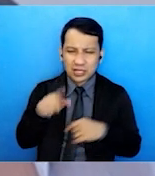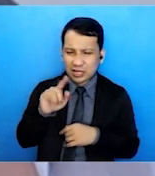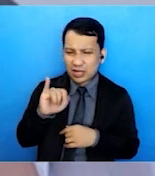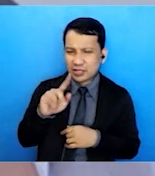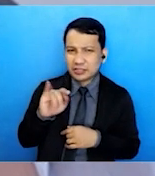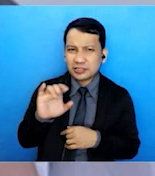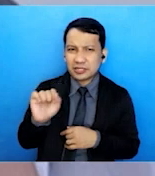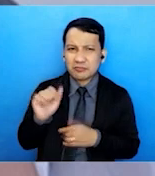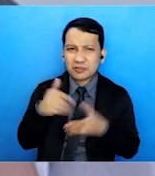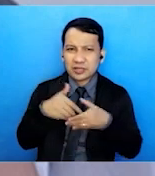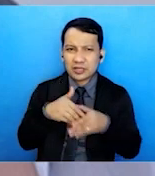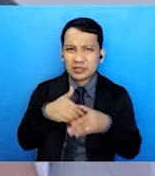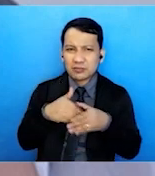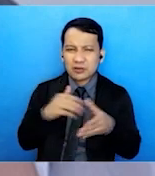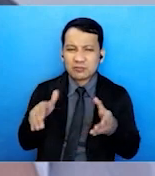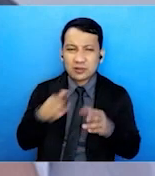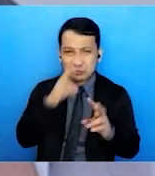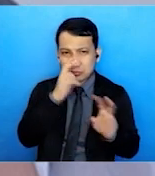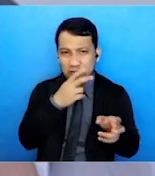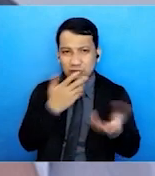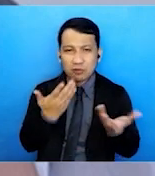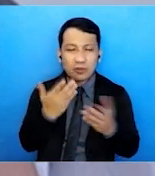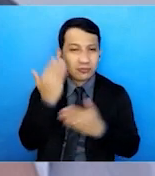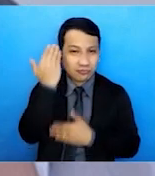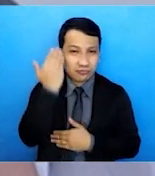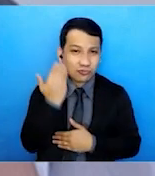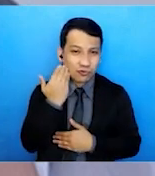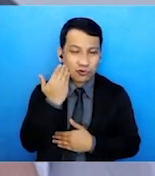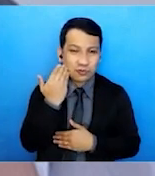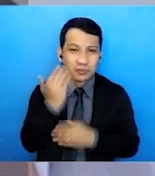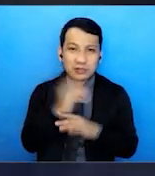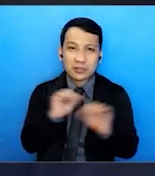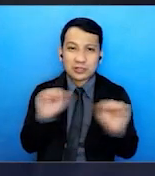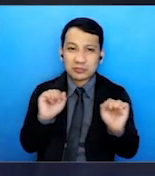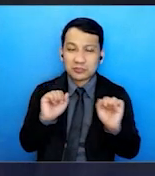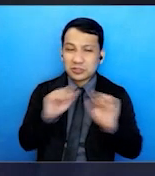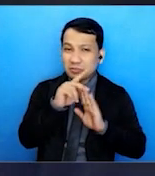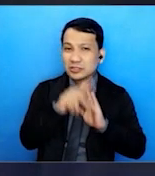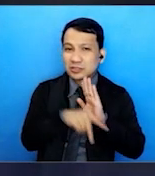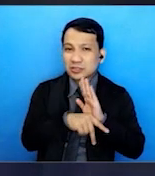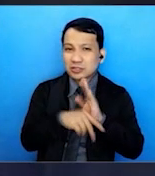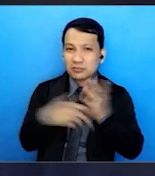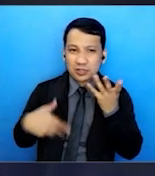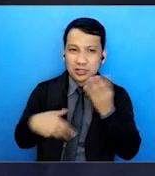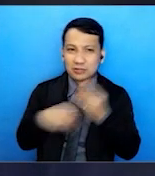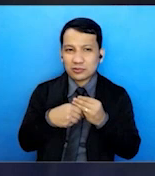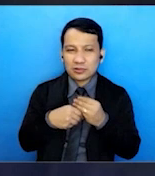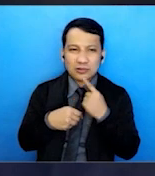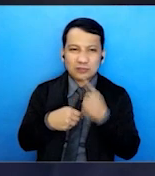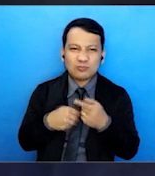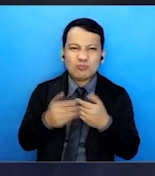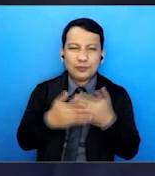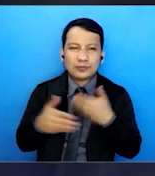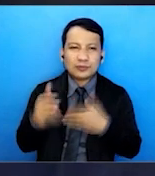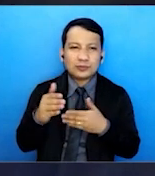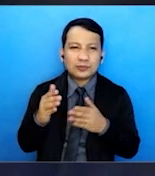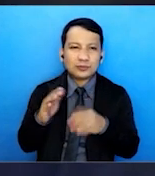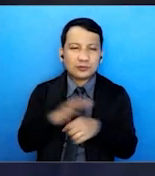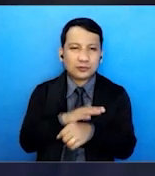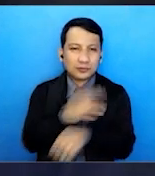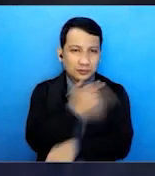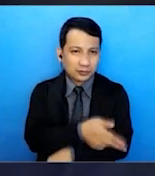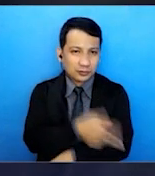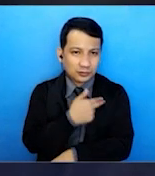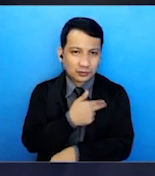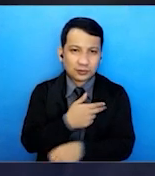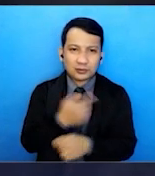luwagan ng travel restrictions kahit kulang pa tayo sa safety nets. Dagdag naman ni Senator Riza Ontiveros, punuan pa mga ospital